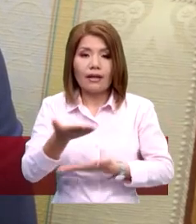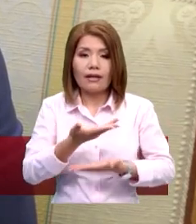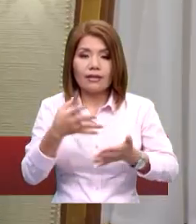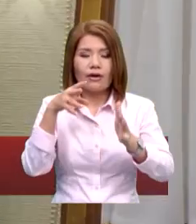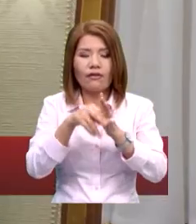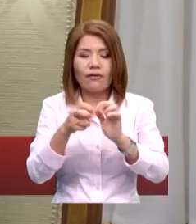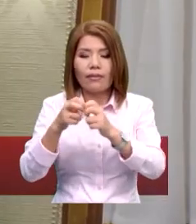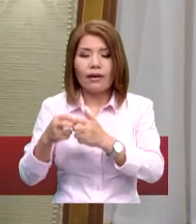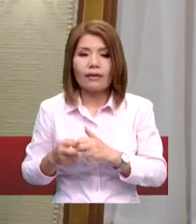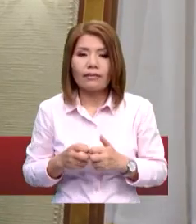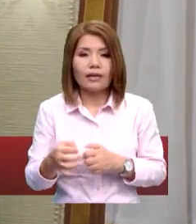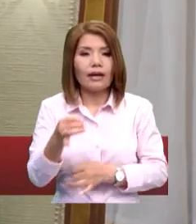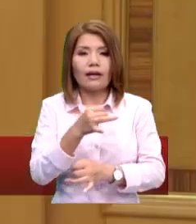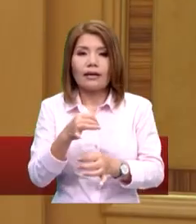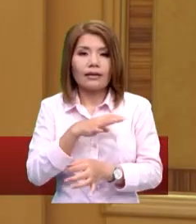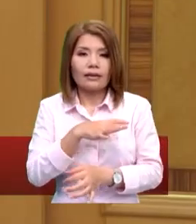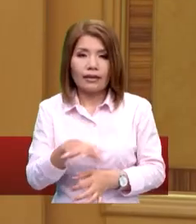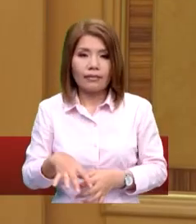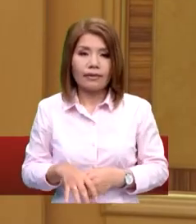былыққа қатысты жайт сөз болмады.